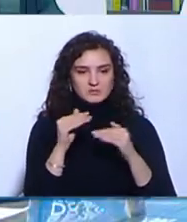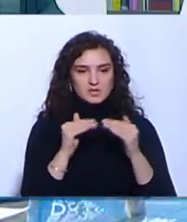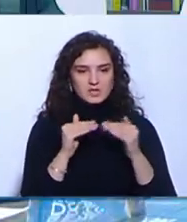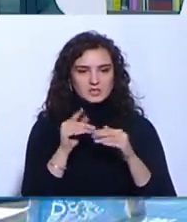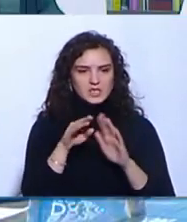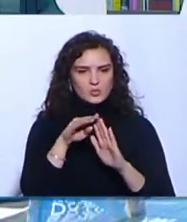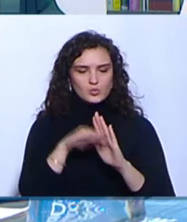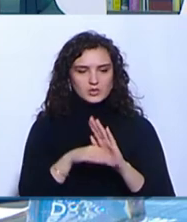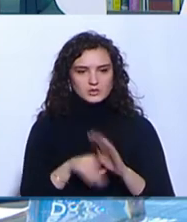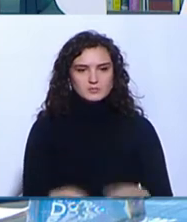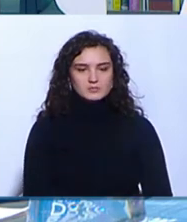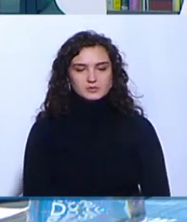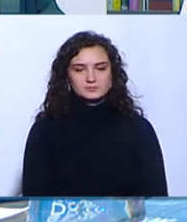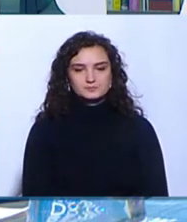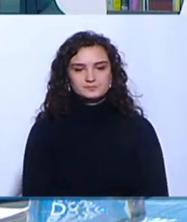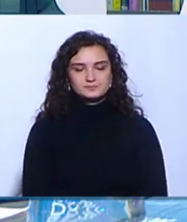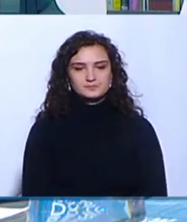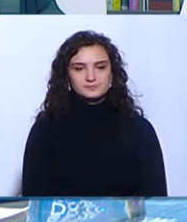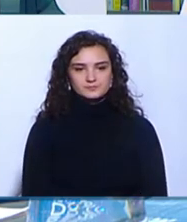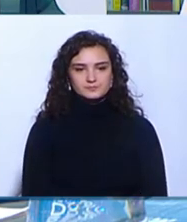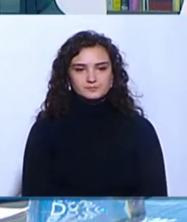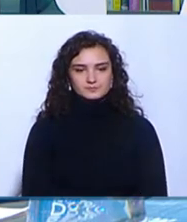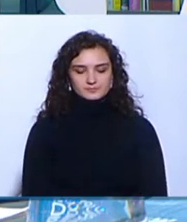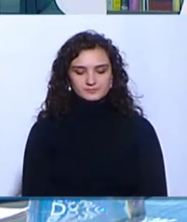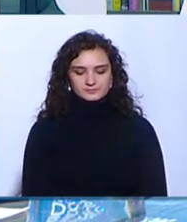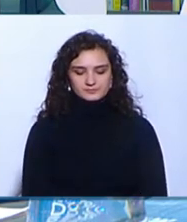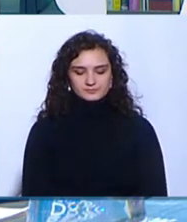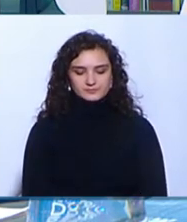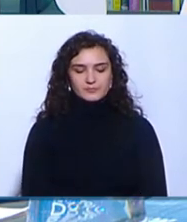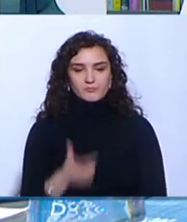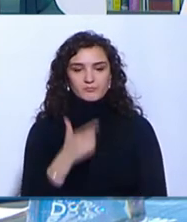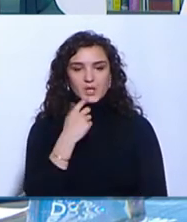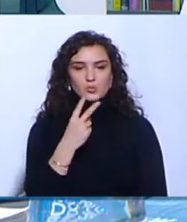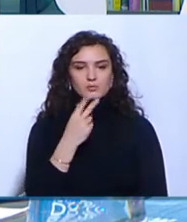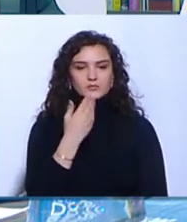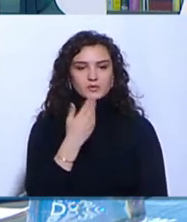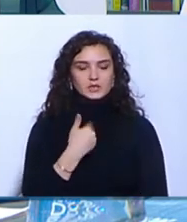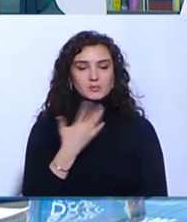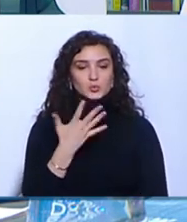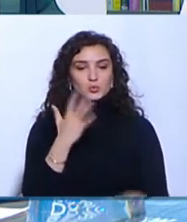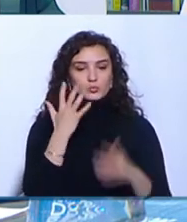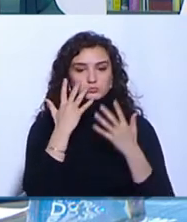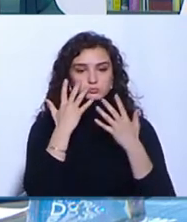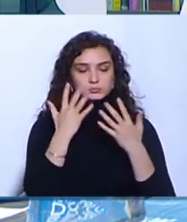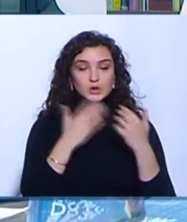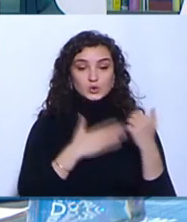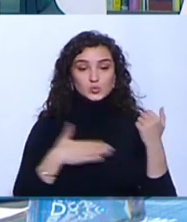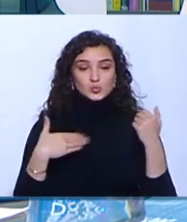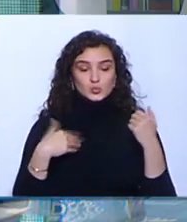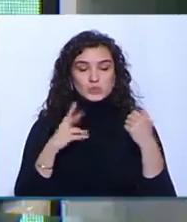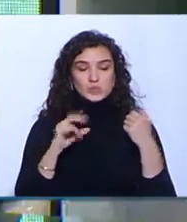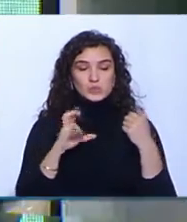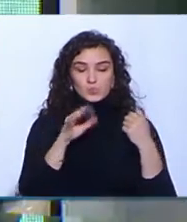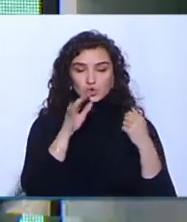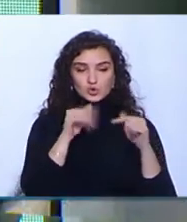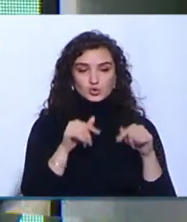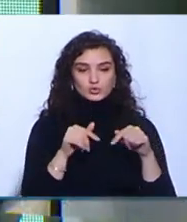ბატონ ლადო, მაყურებელი გვეკითხება, თუ ლიმფური შეშუპება განვითარდა ძუზუს კიბოს